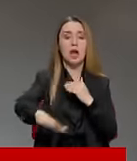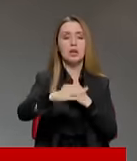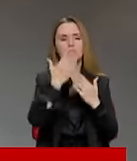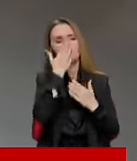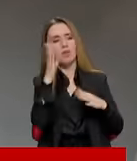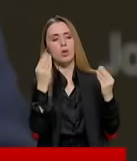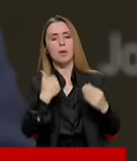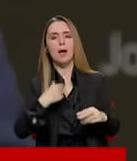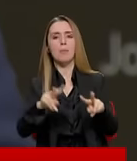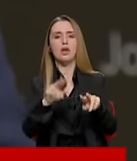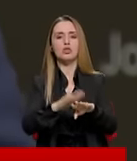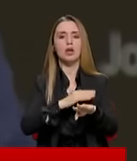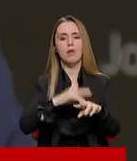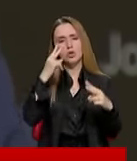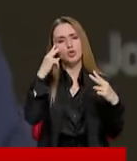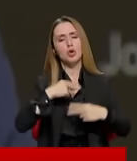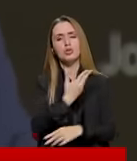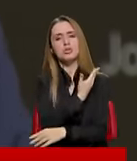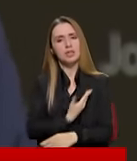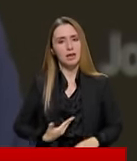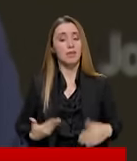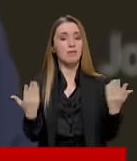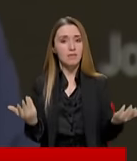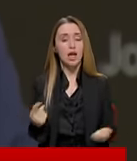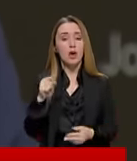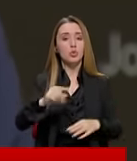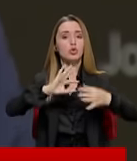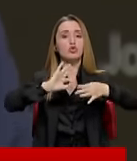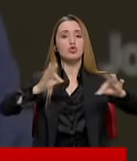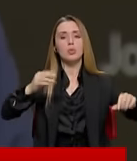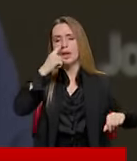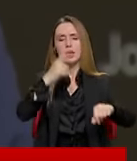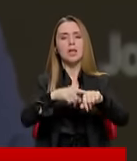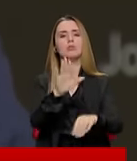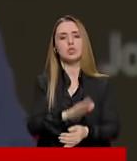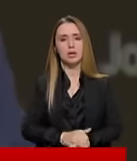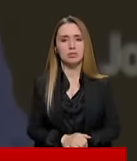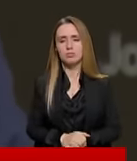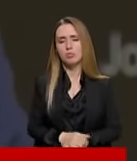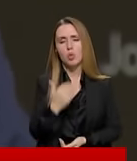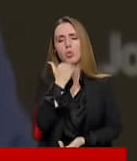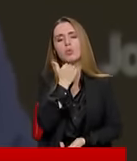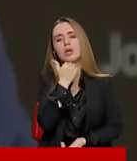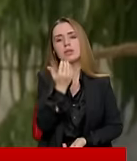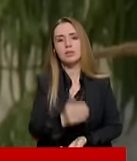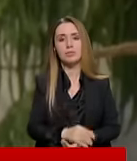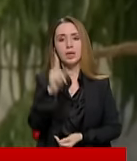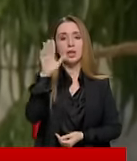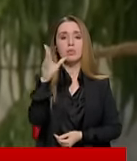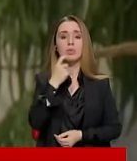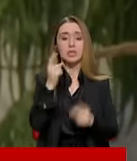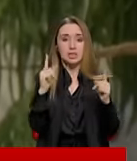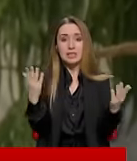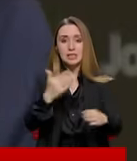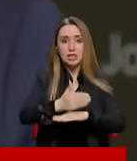şeffaf olan Mansur yavaş'ı gördü sevdi ve bu tür sözlerin hiçbirisi tutmayacak tutmuyor da ilk 5 yıl nasıl geçti